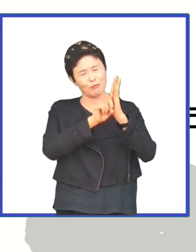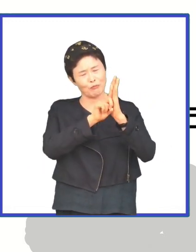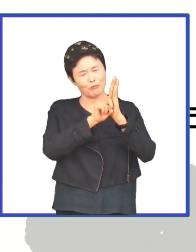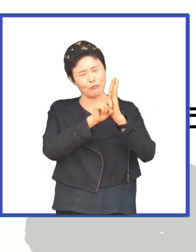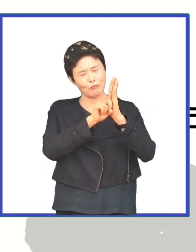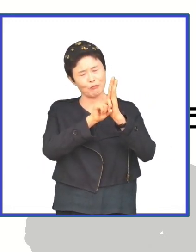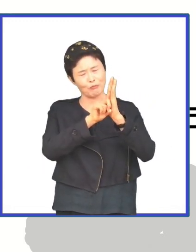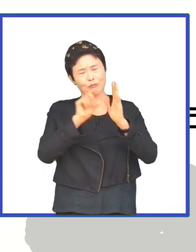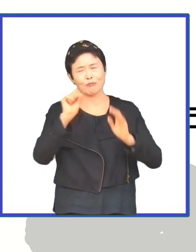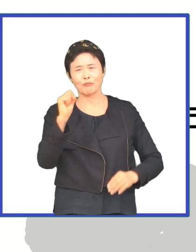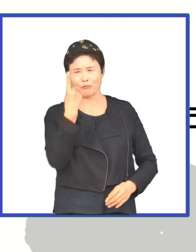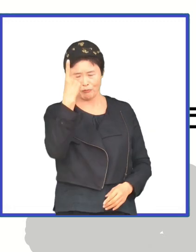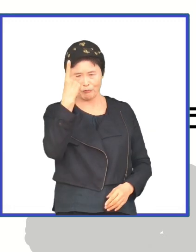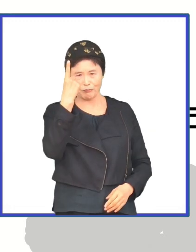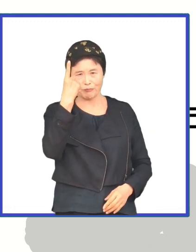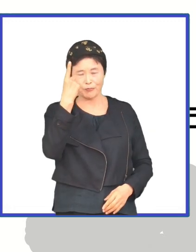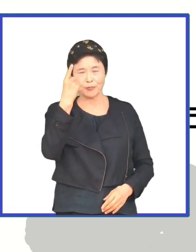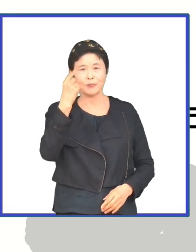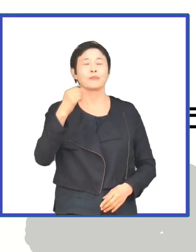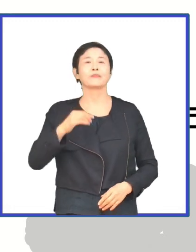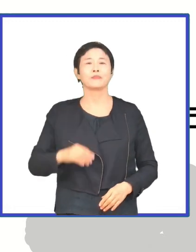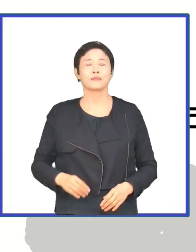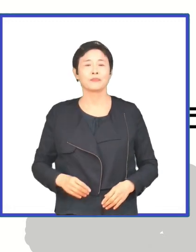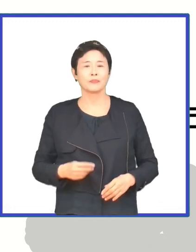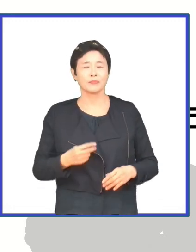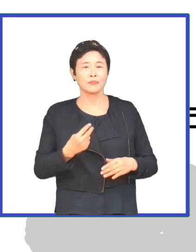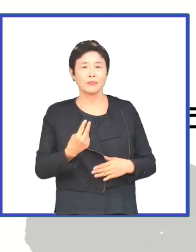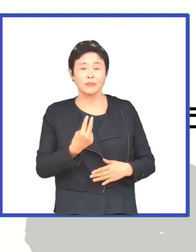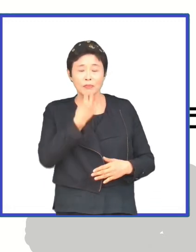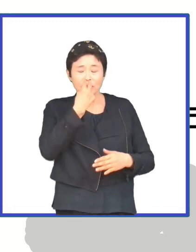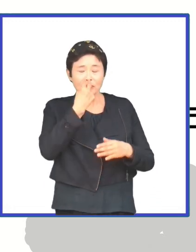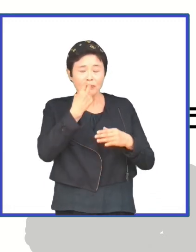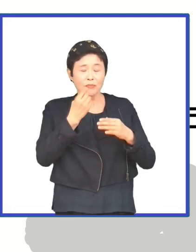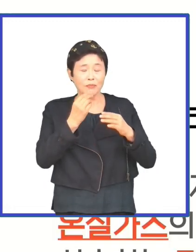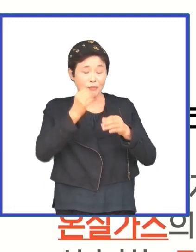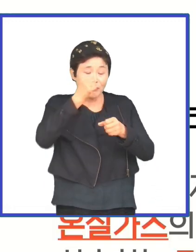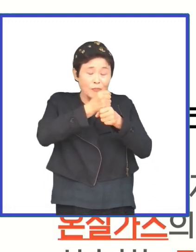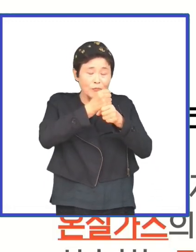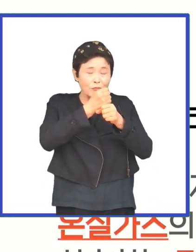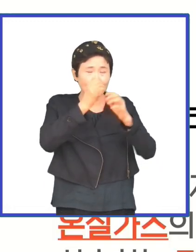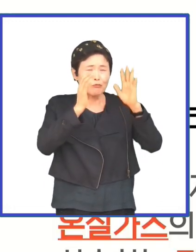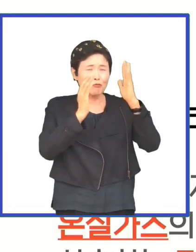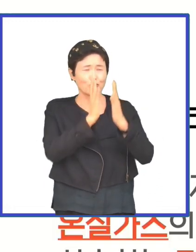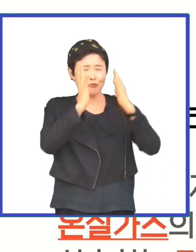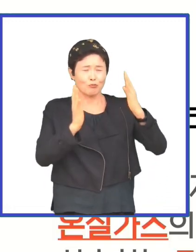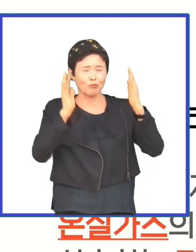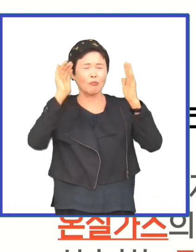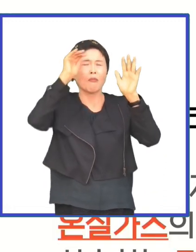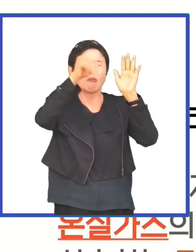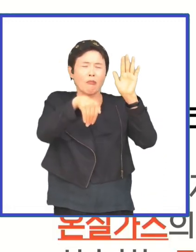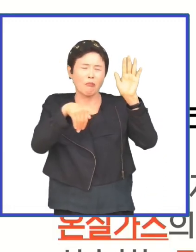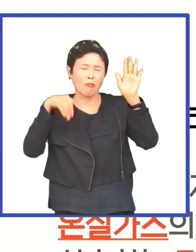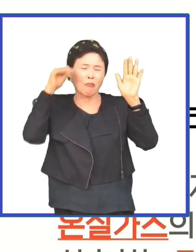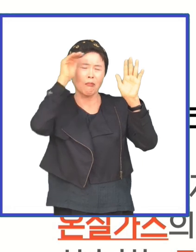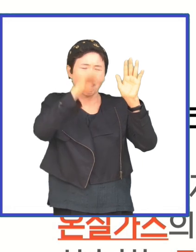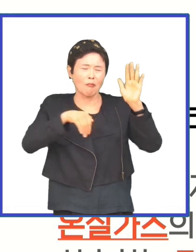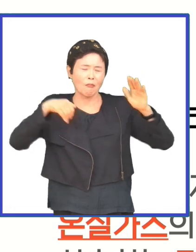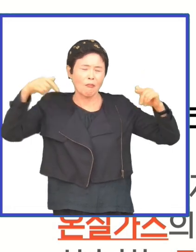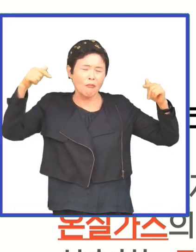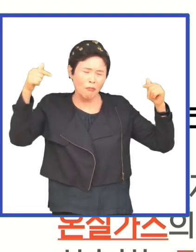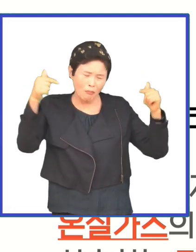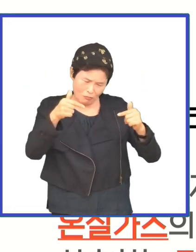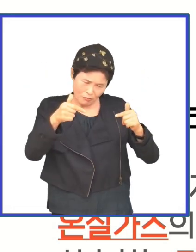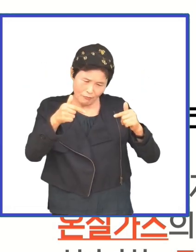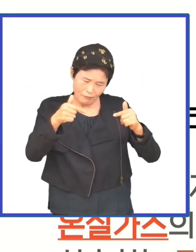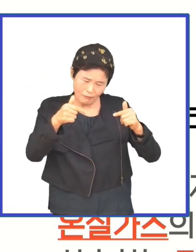주요 원인이 되고 있어요. 산소를 만들어주는 습이 개발로 인해 줄어들고 있는 것도 지구의